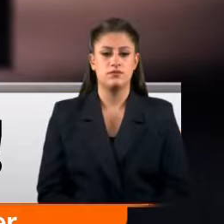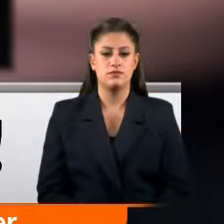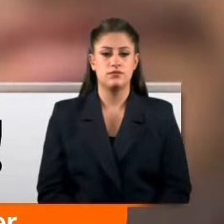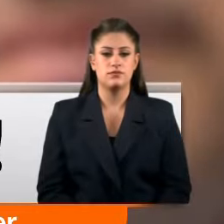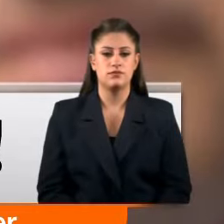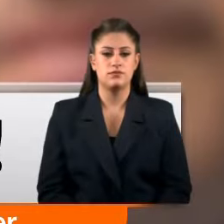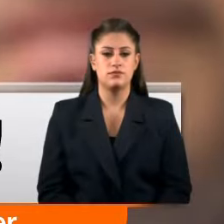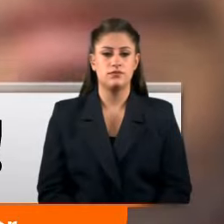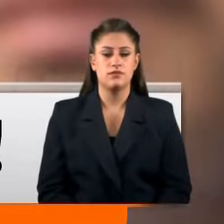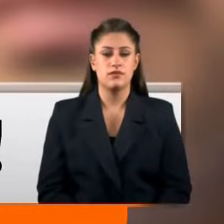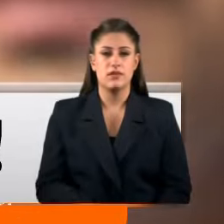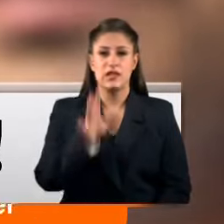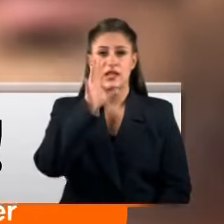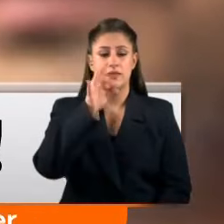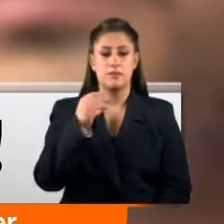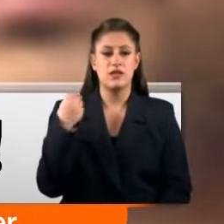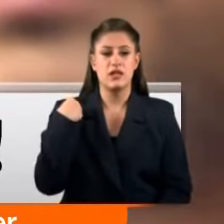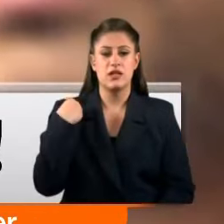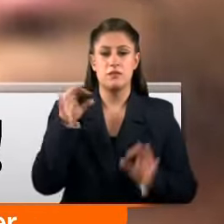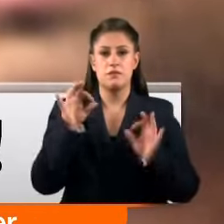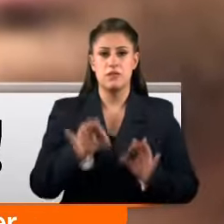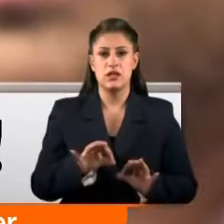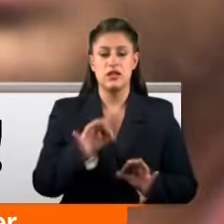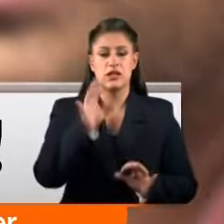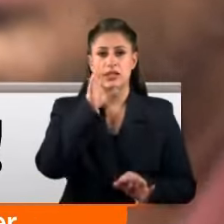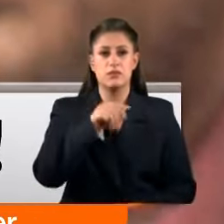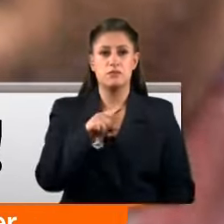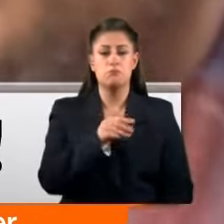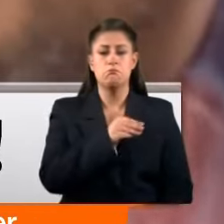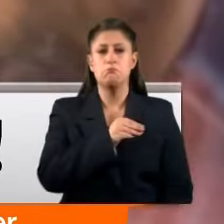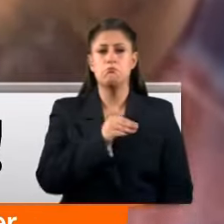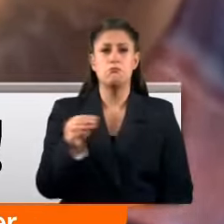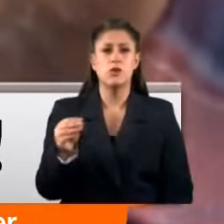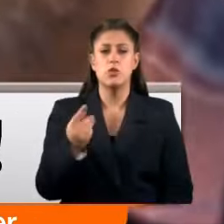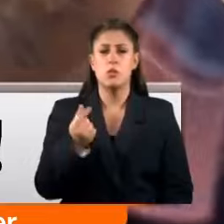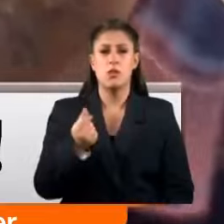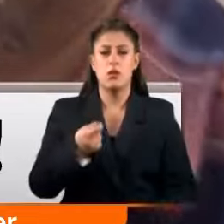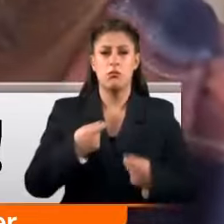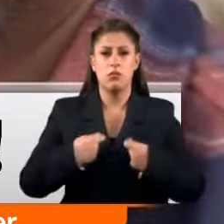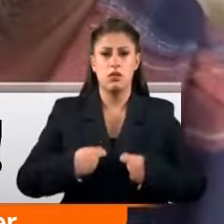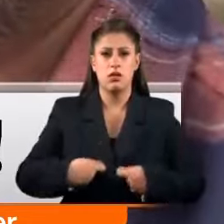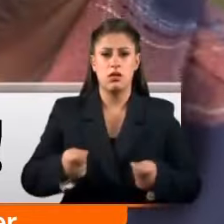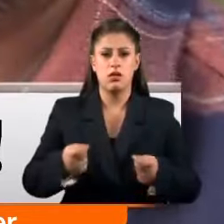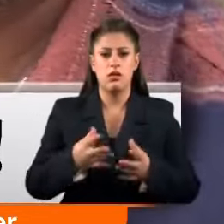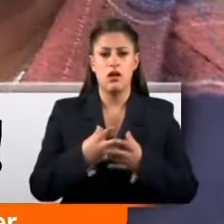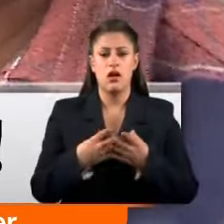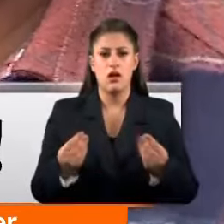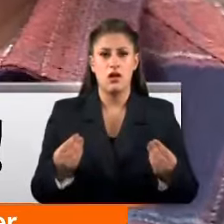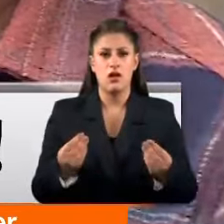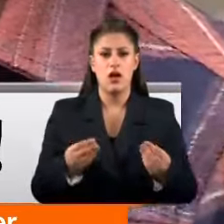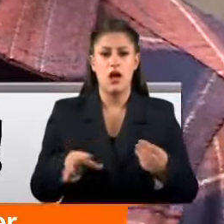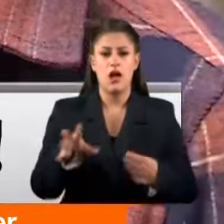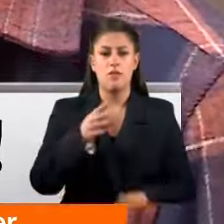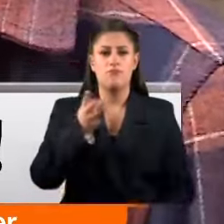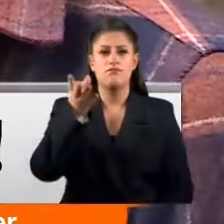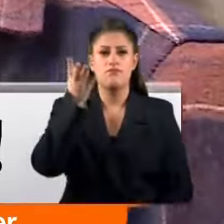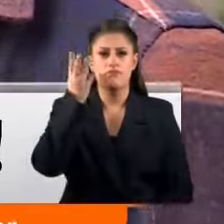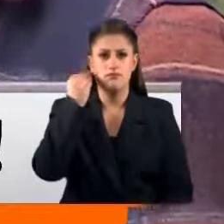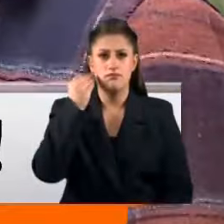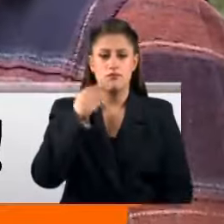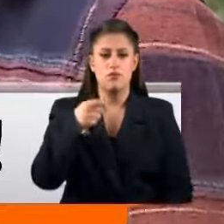Aa, kimi yeni başlamışken, kimi ise milyonlarını kaybetmişken bütün her şeyin farkına vardı ve